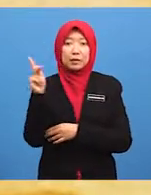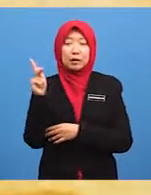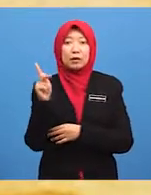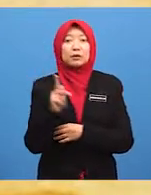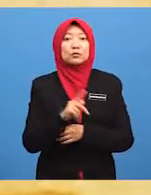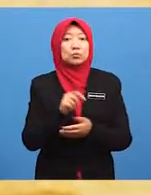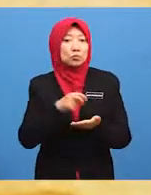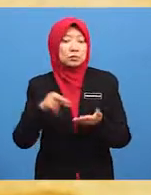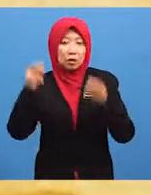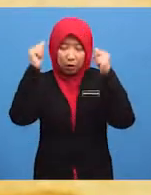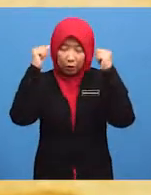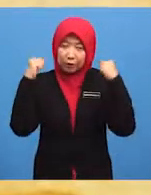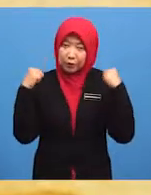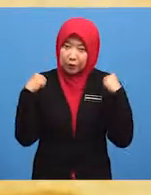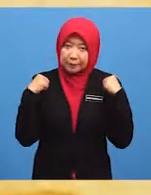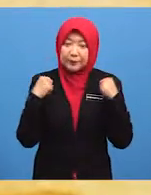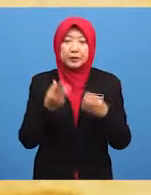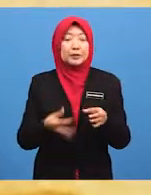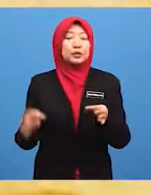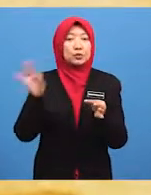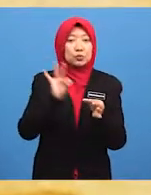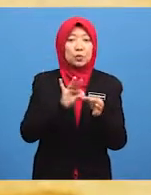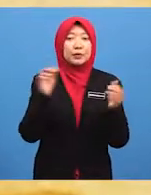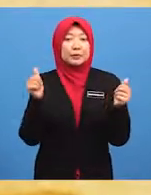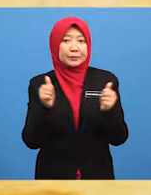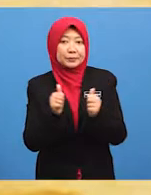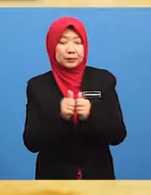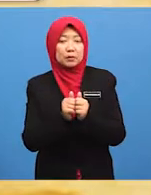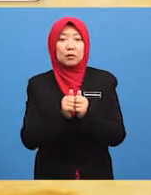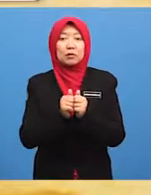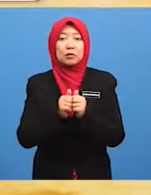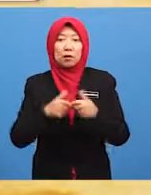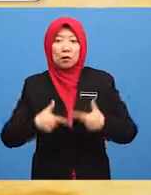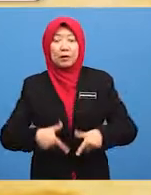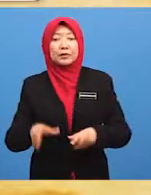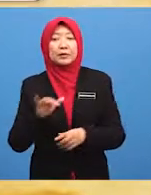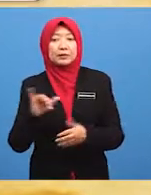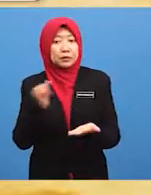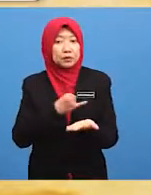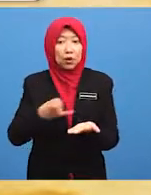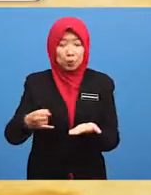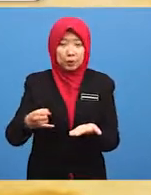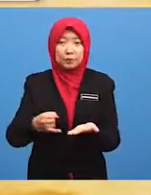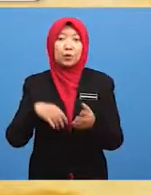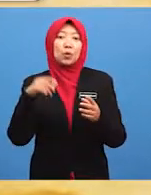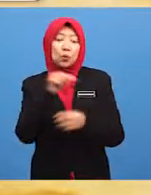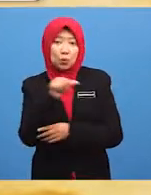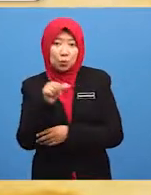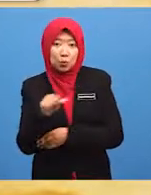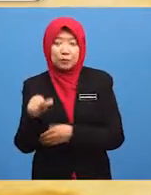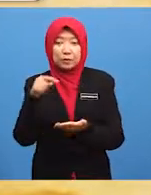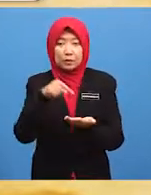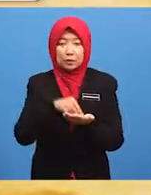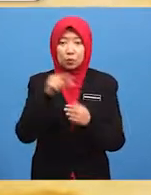Arab diadaptasi dan disesuaikan hingga lahirnya tulisan Jawi. Huruf-huruf ini